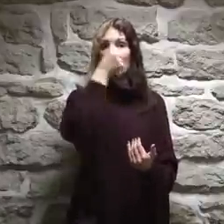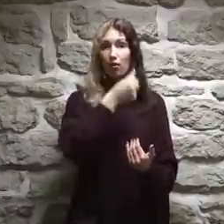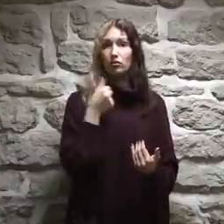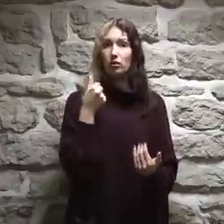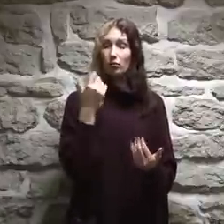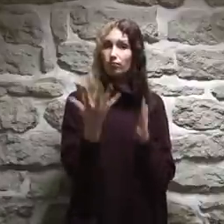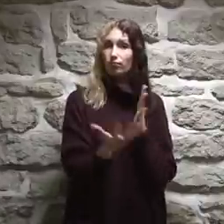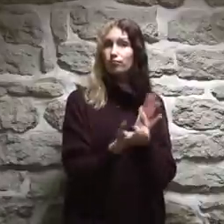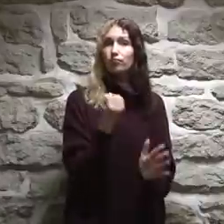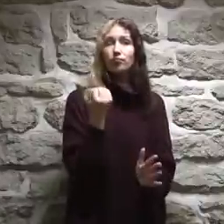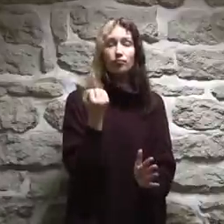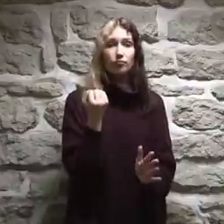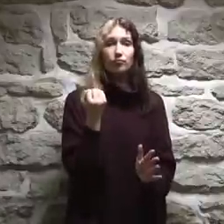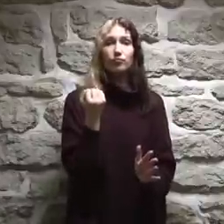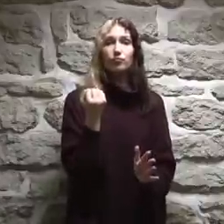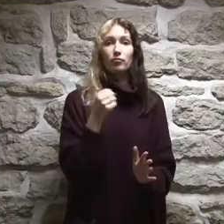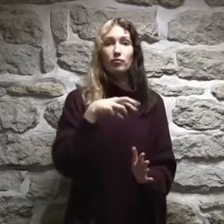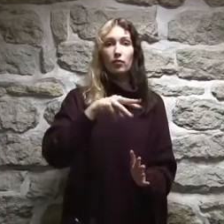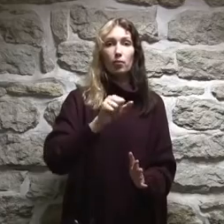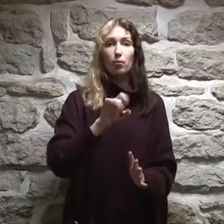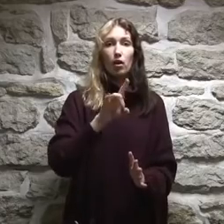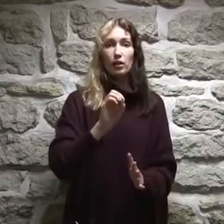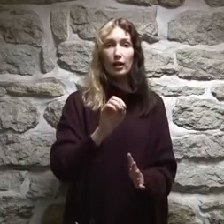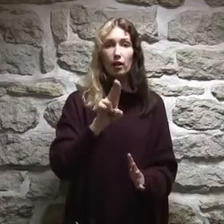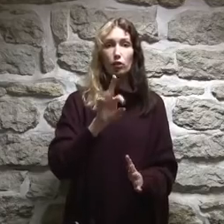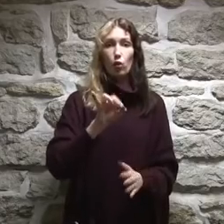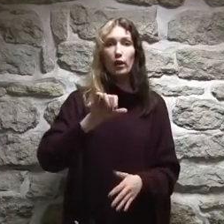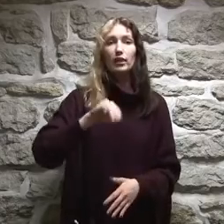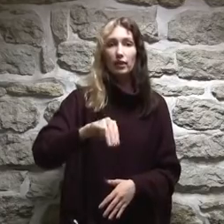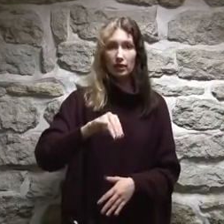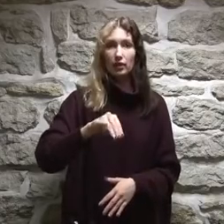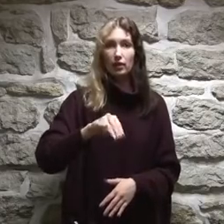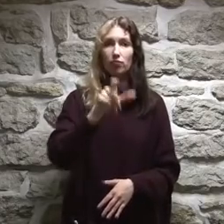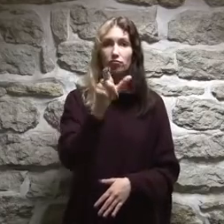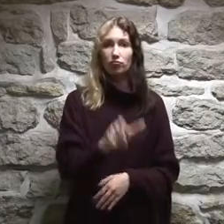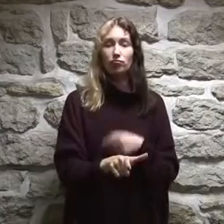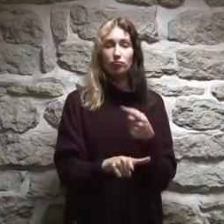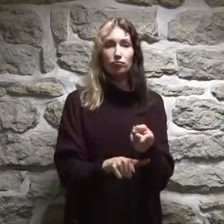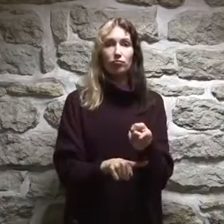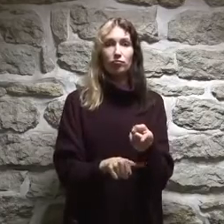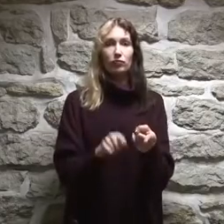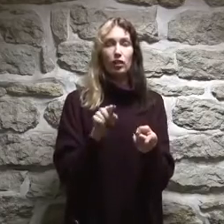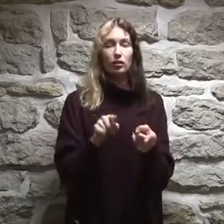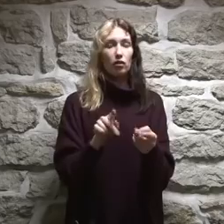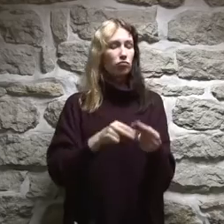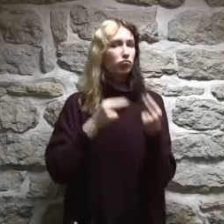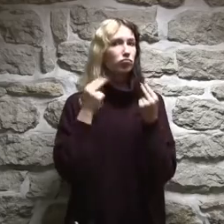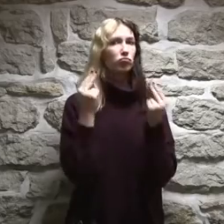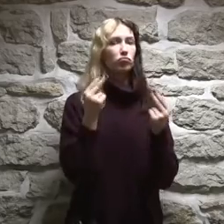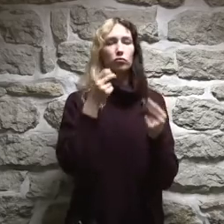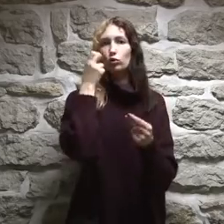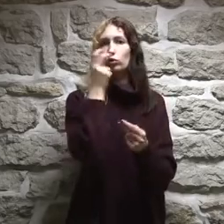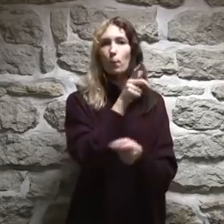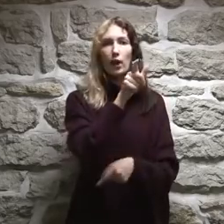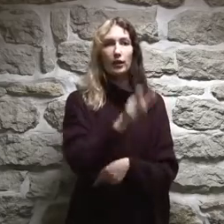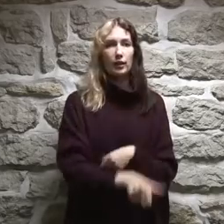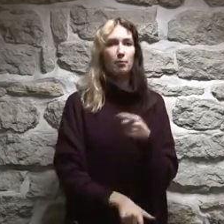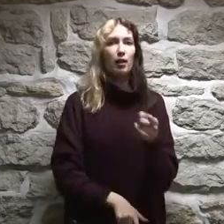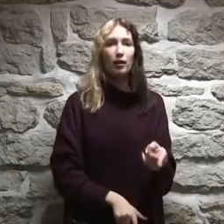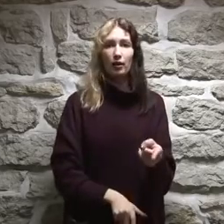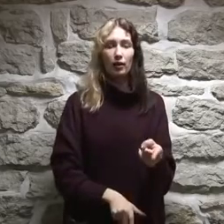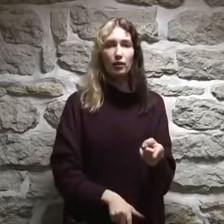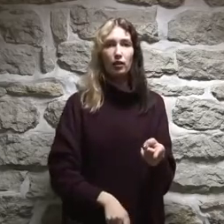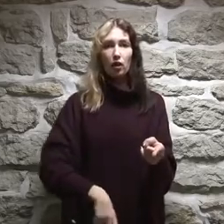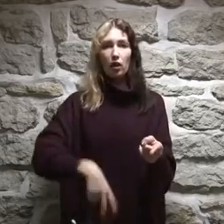aastal Mare Koit, kes on fenomenaalne inimene, kes on viinud